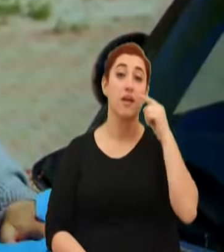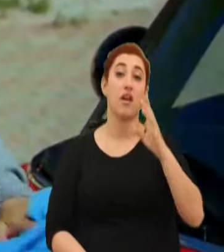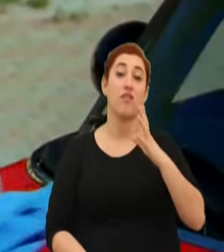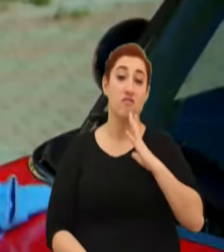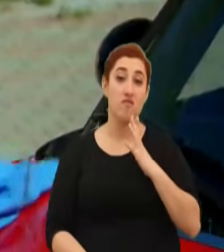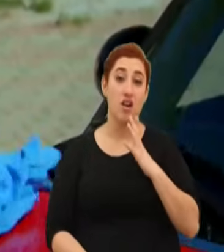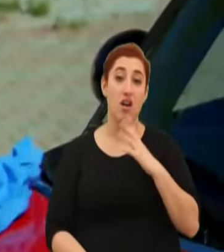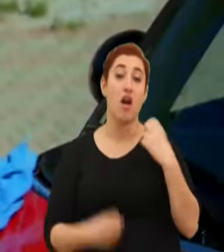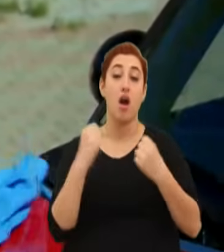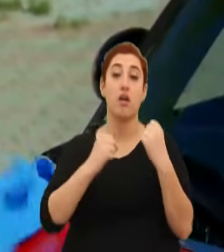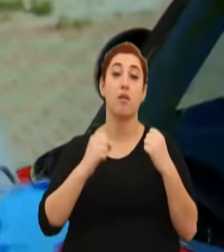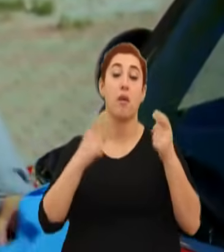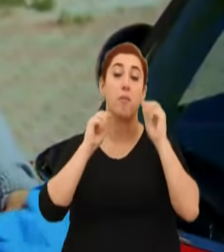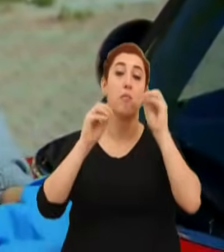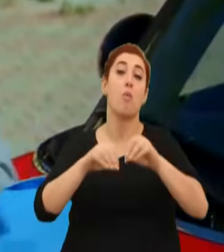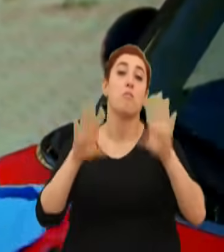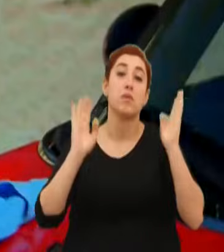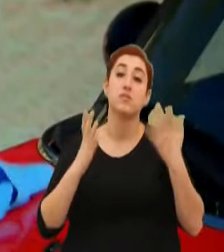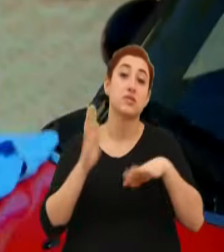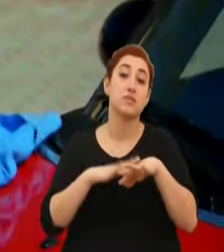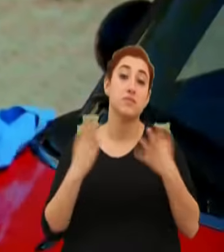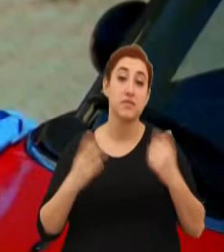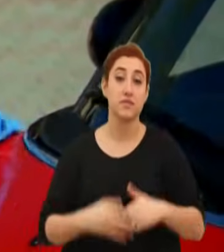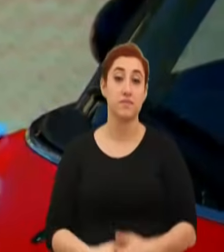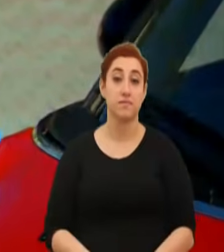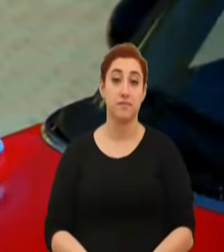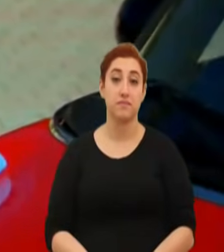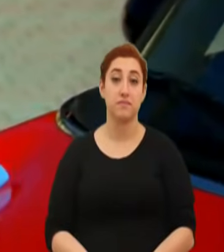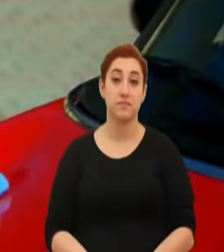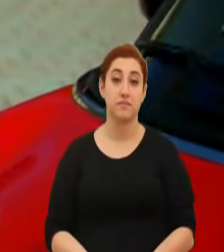var. Arabalara gün koymamışlar. Ne olacak ki?